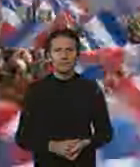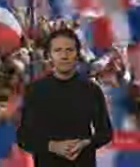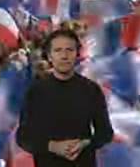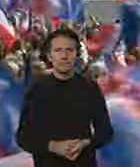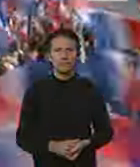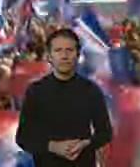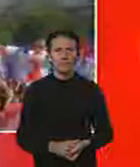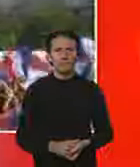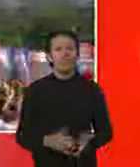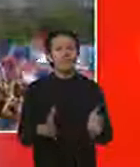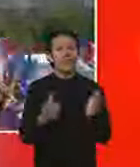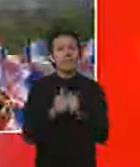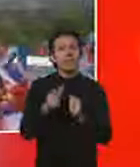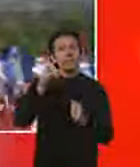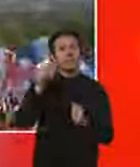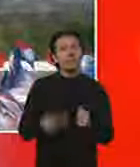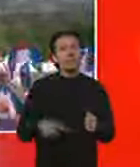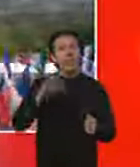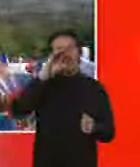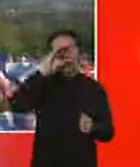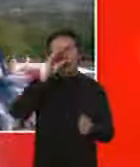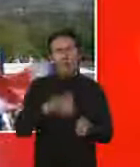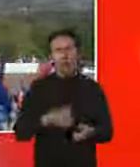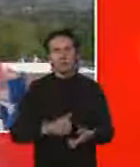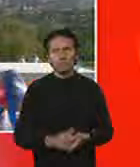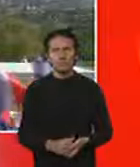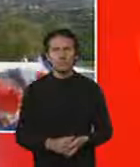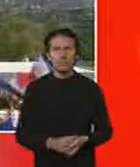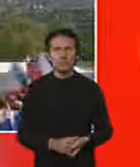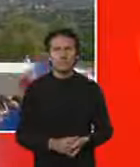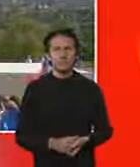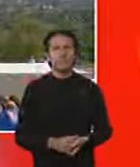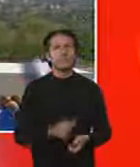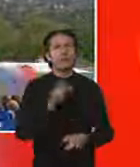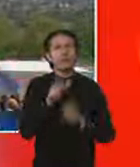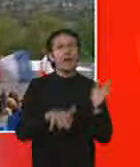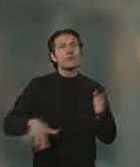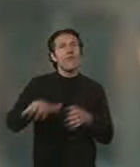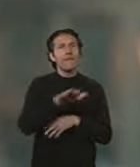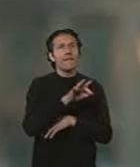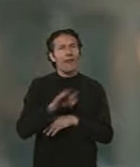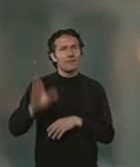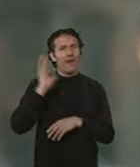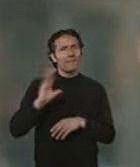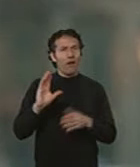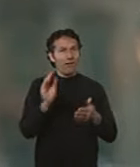Gaulle avec le général de Gaulle les Français écriv